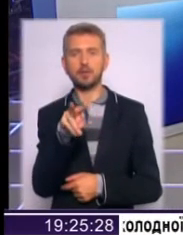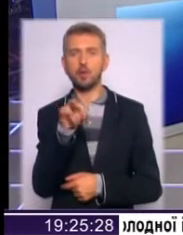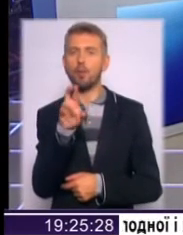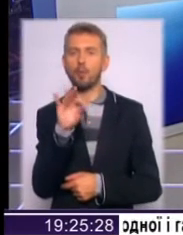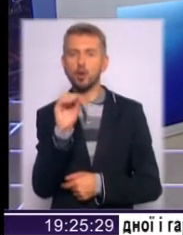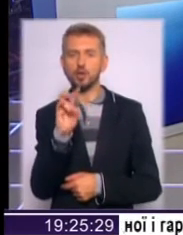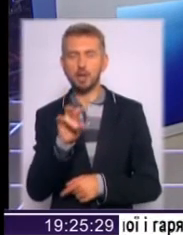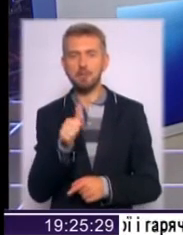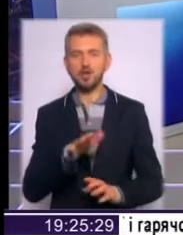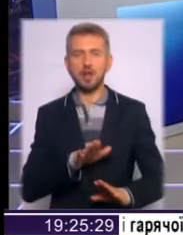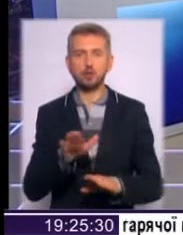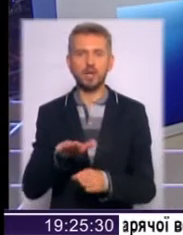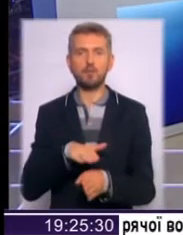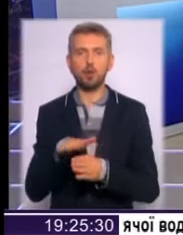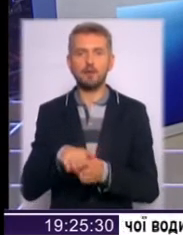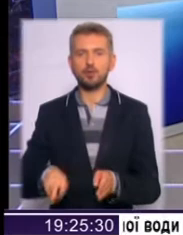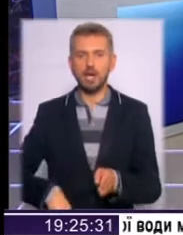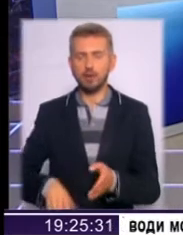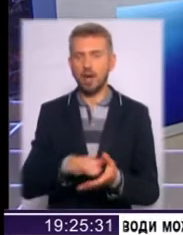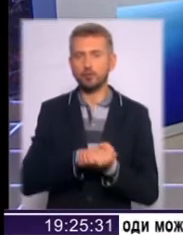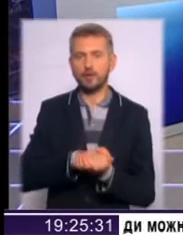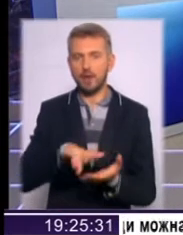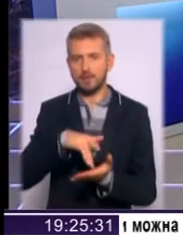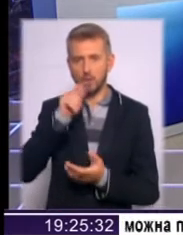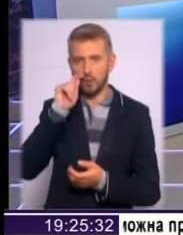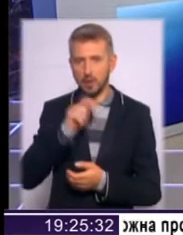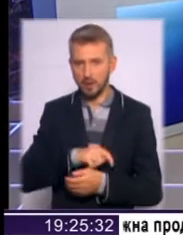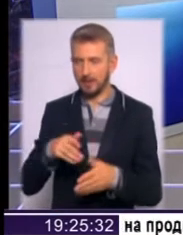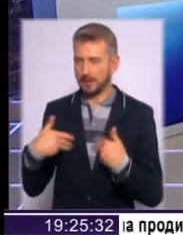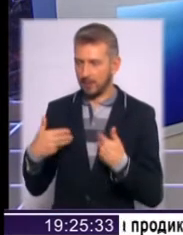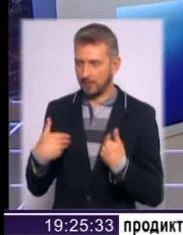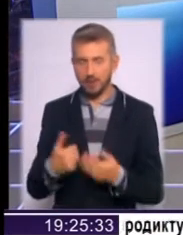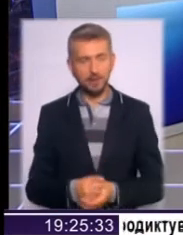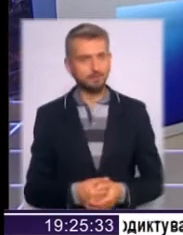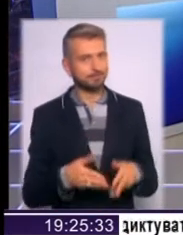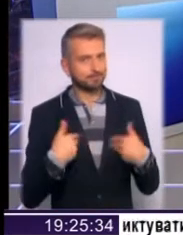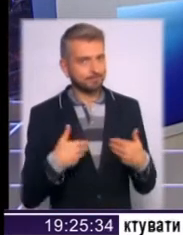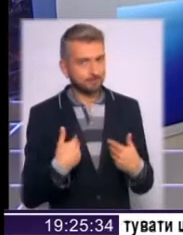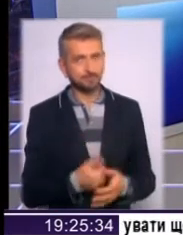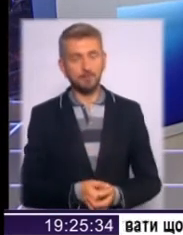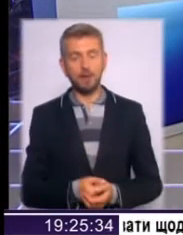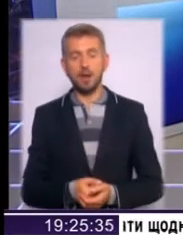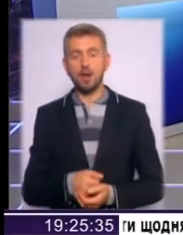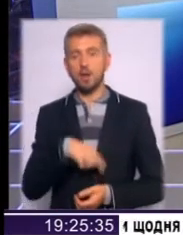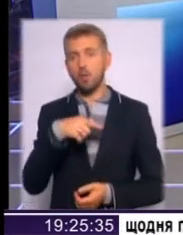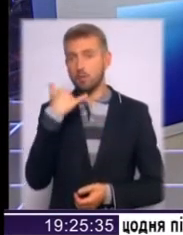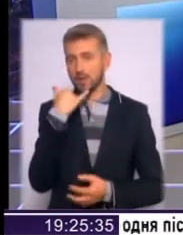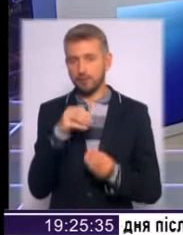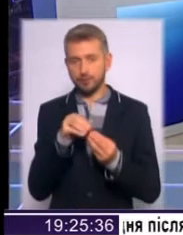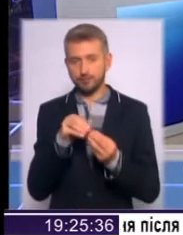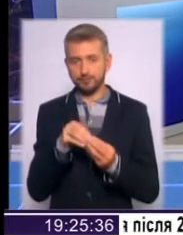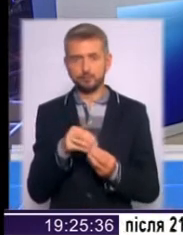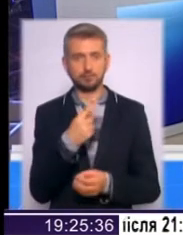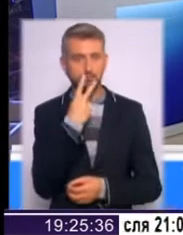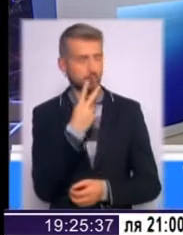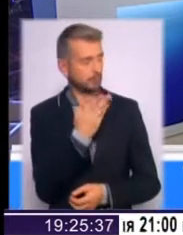директора Асоціації міст України. Пане Олександре, доброго вечора. Добрий вечір. Дякую, що завітали. 223-09-71, будь ласка, активно, як і завжди